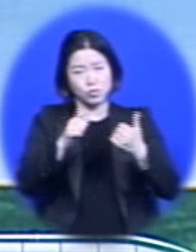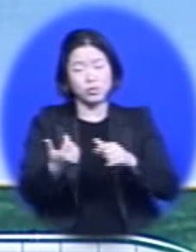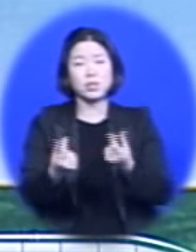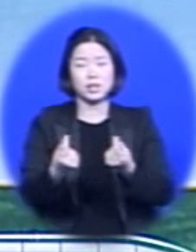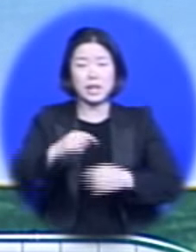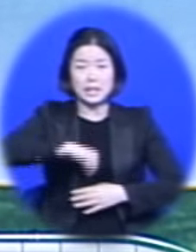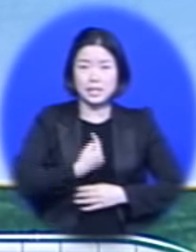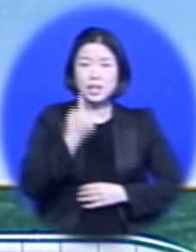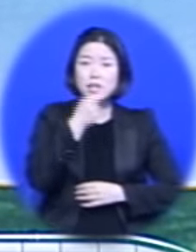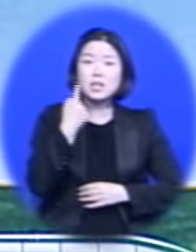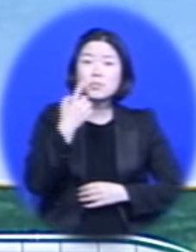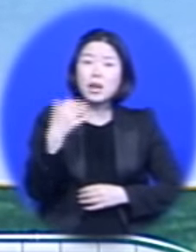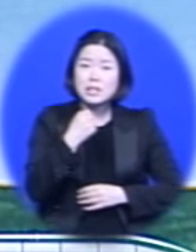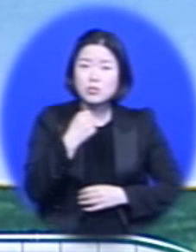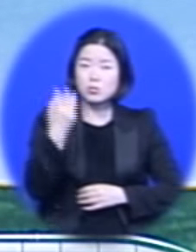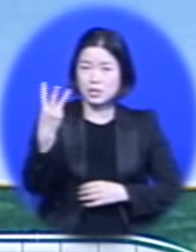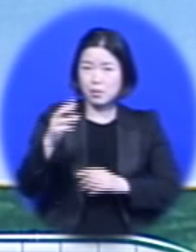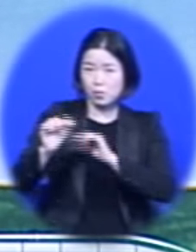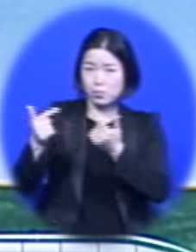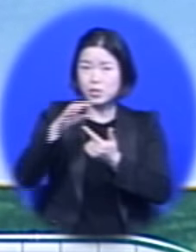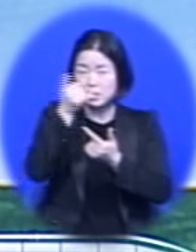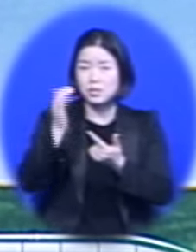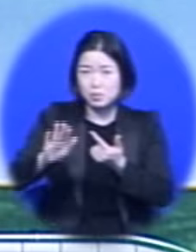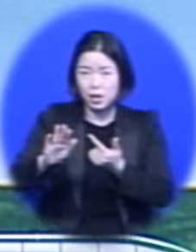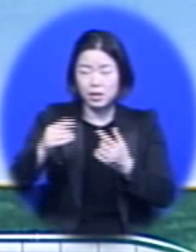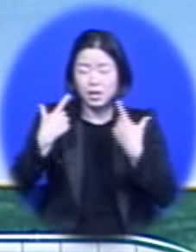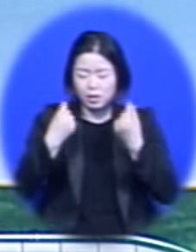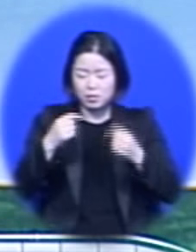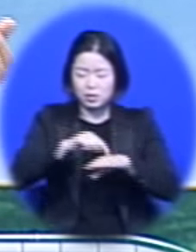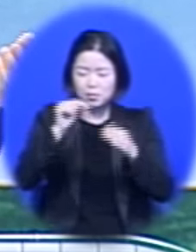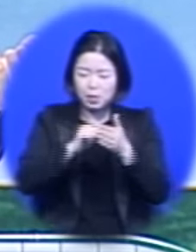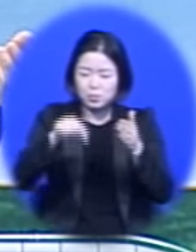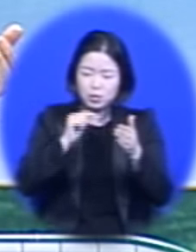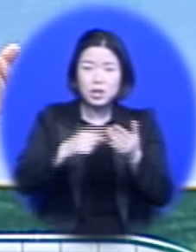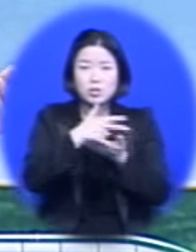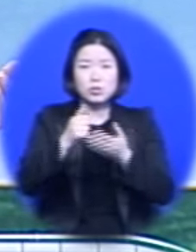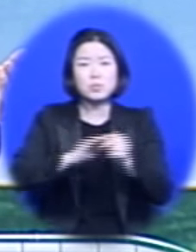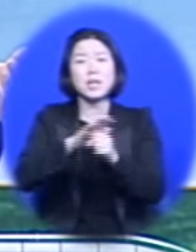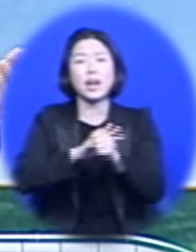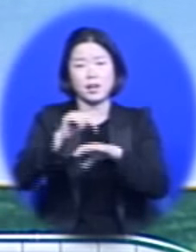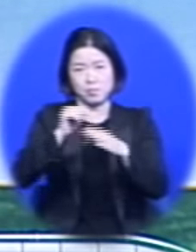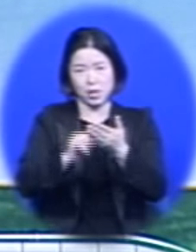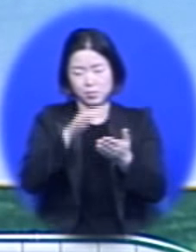입으로 예수님을 세 번씩이나 부인했긴 했지만 여전히 마음속에는 주님을 사랑하는 마음이 있어요.